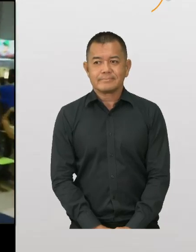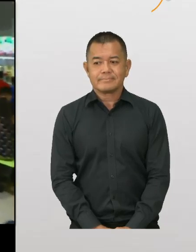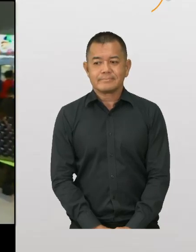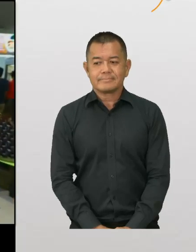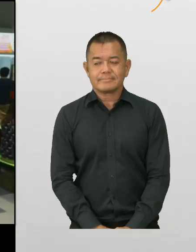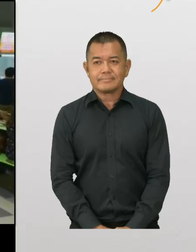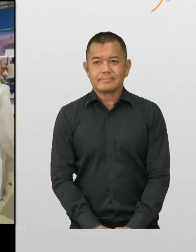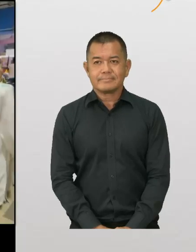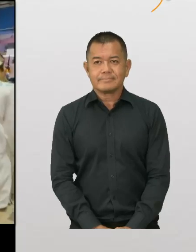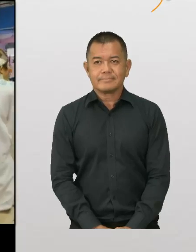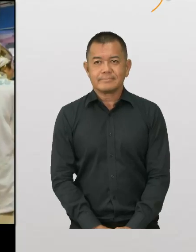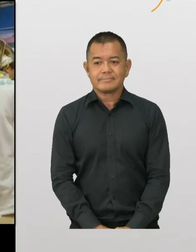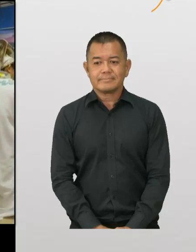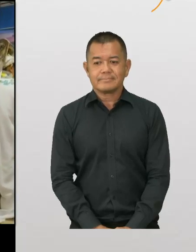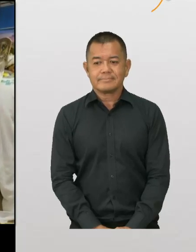部学戏。